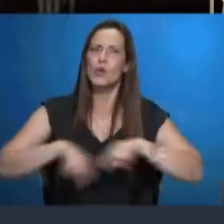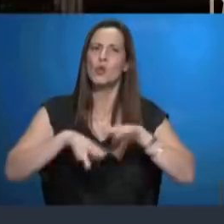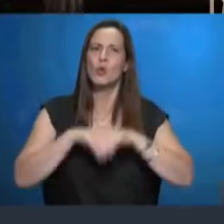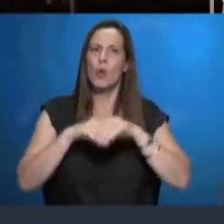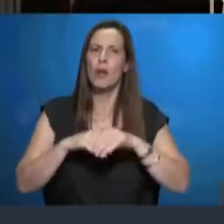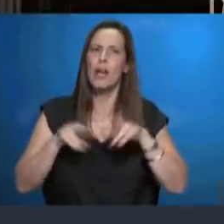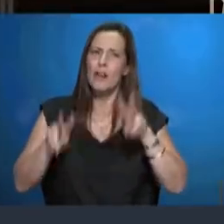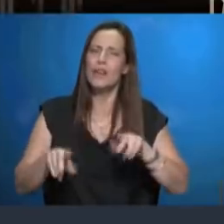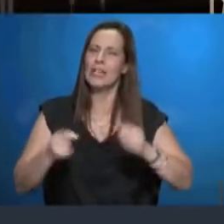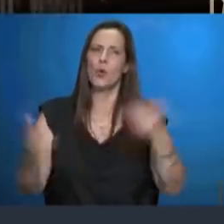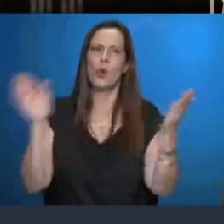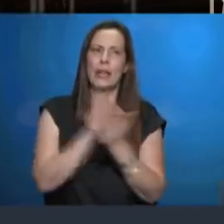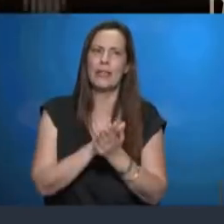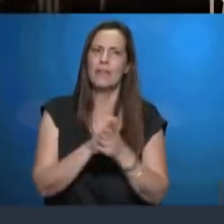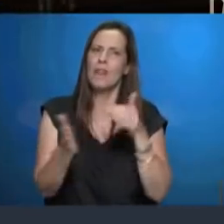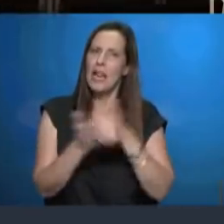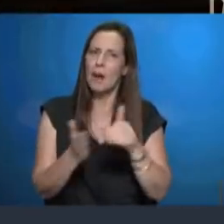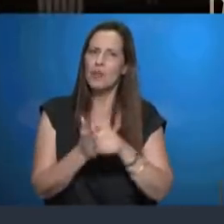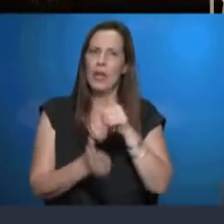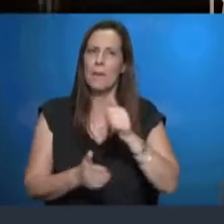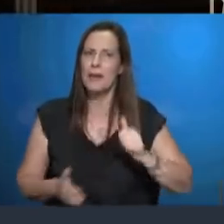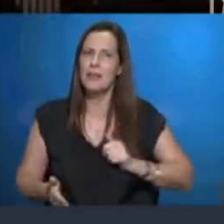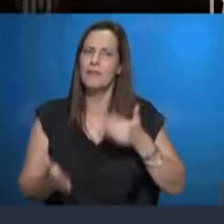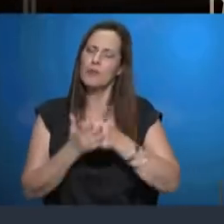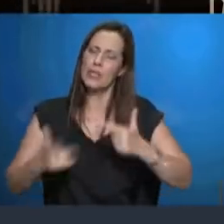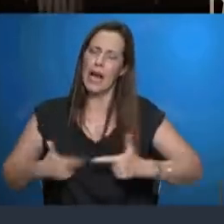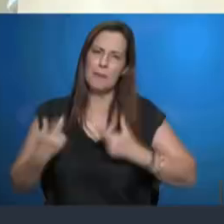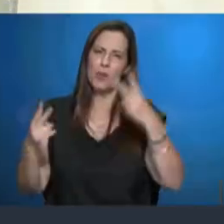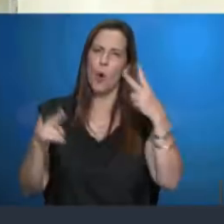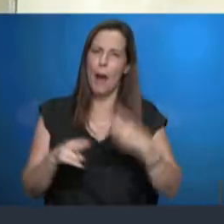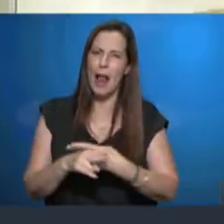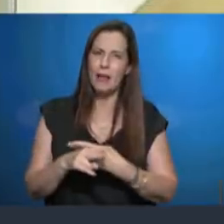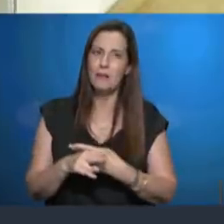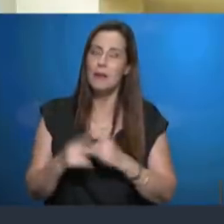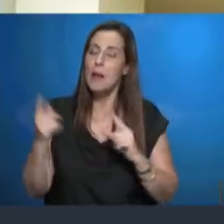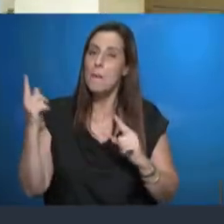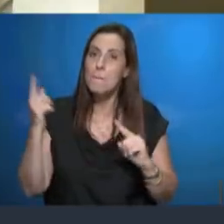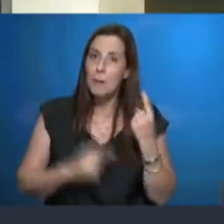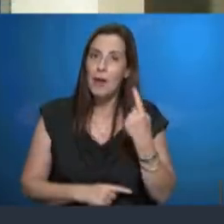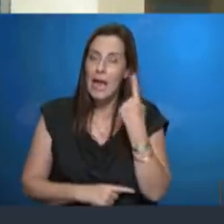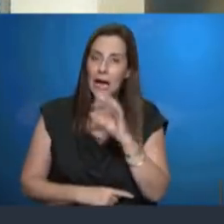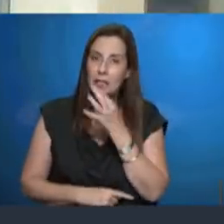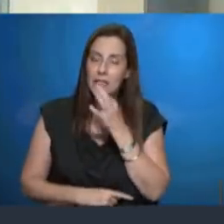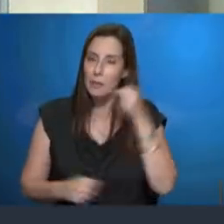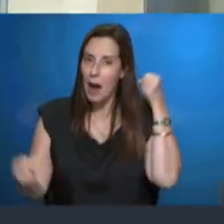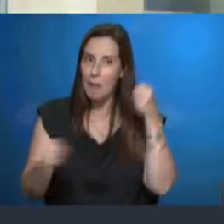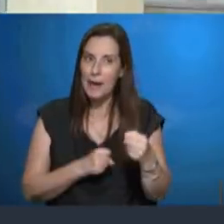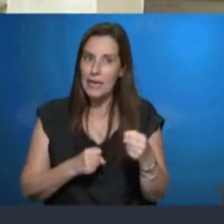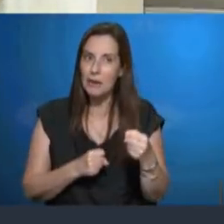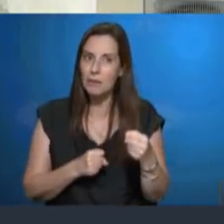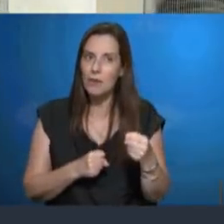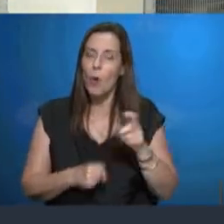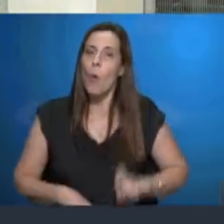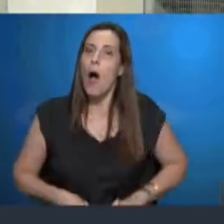אפשר לסגור את התיק ולהמשיך להם בצבא ולהמשיך להם את החיים באופן נורמלי. במקרה יצא שאחד הצעירים עמקים לכאורה הוא